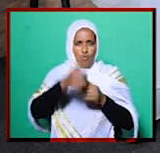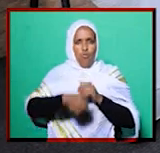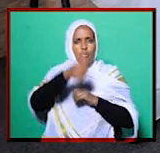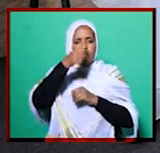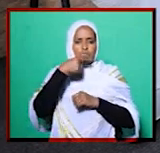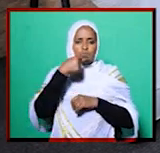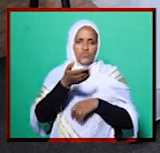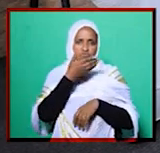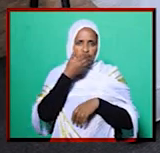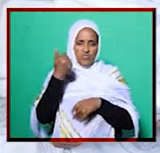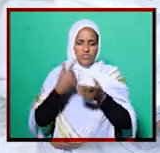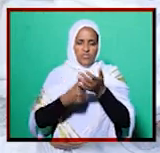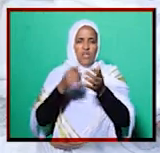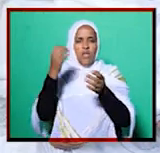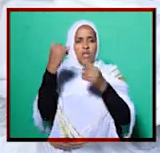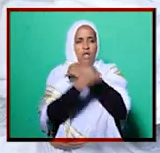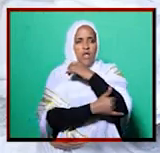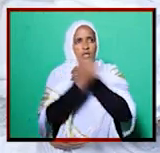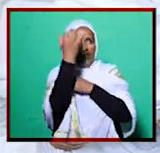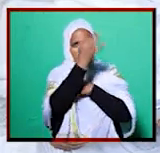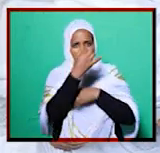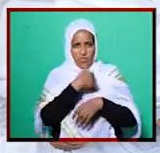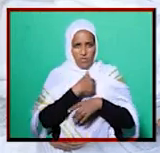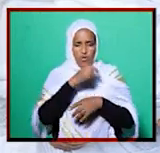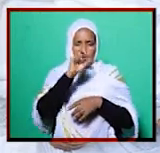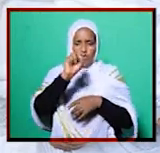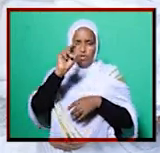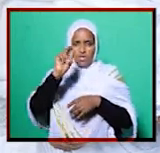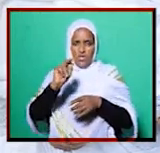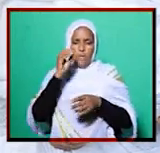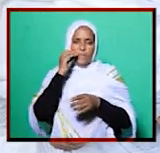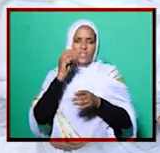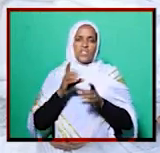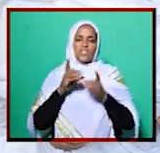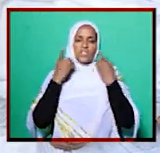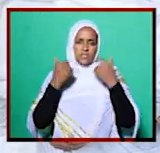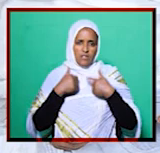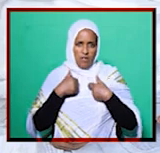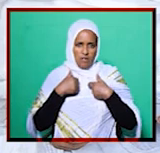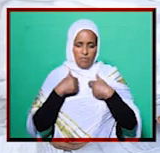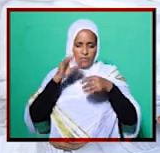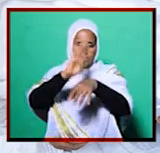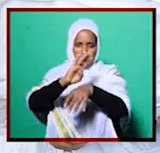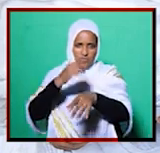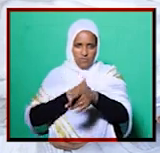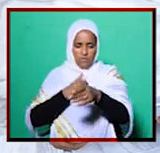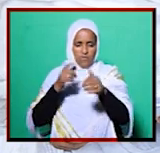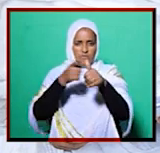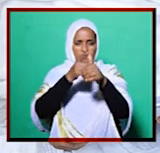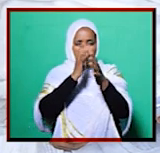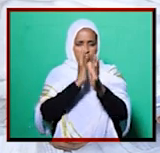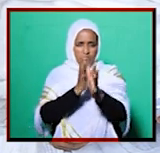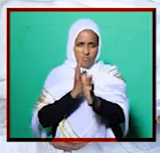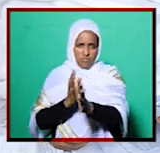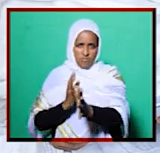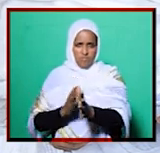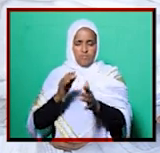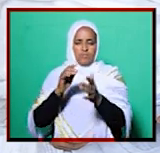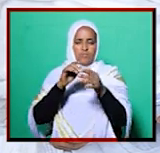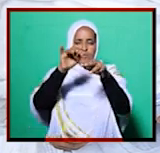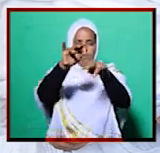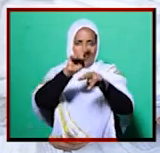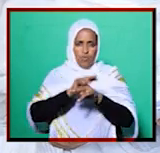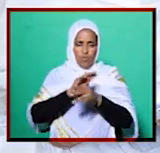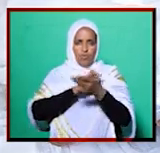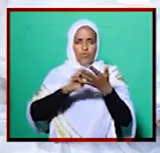አላውቅም፣ ዋና ቢባል ይሻለኛል እኔ። ከዚያ ቀጥሎ ሀገረ ስብከት አለ፣ ወረዳ ቤተ ክህነት አለ፣ አጥቢያ ቤተ ክርስቲያን አለ። ቅደም ተከተሉ መጀመሪያው